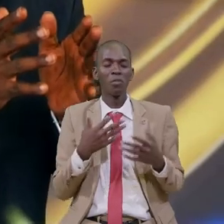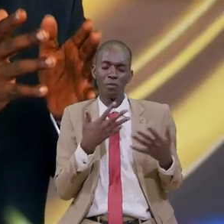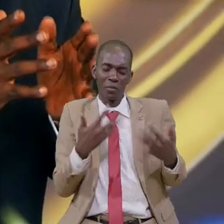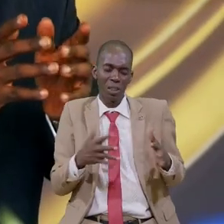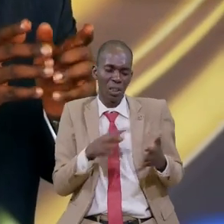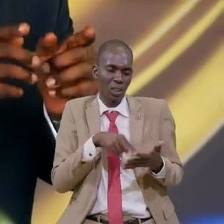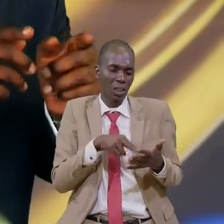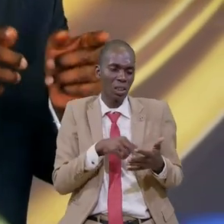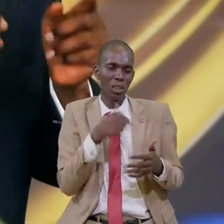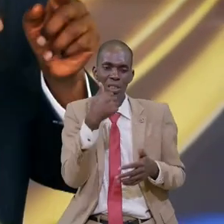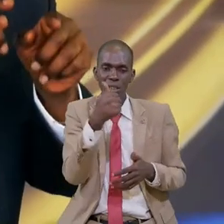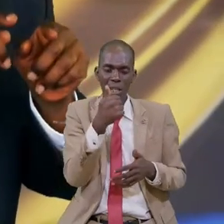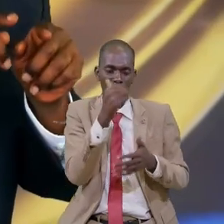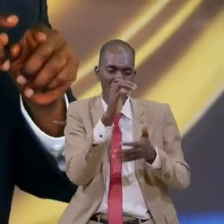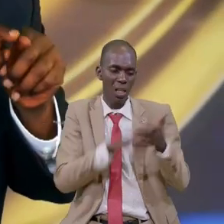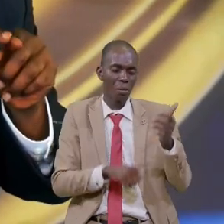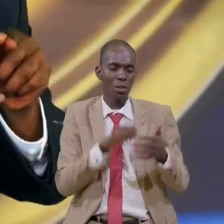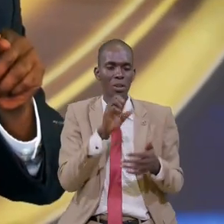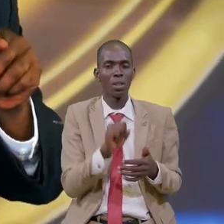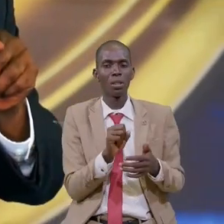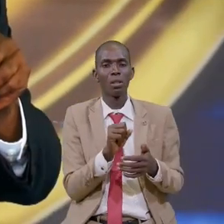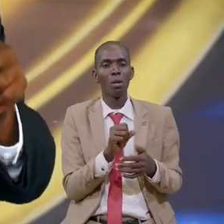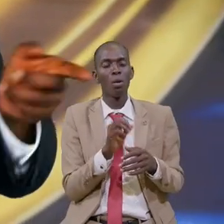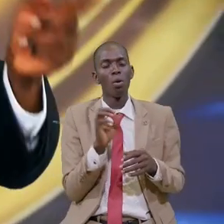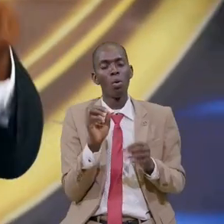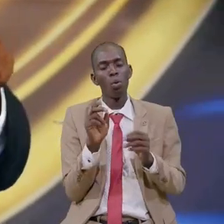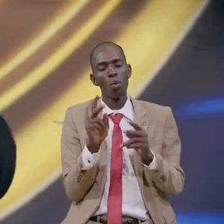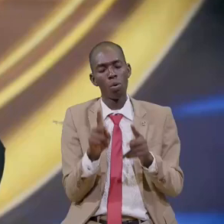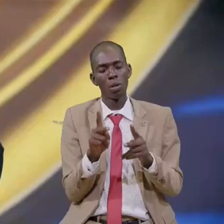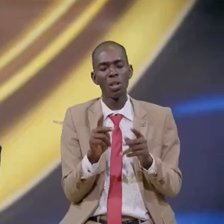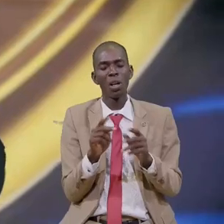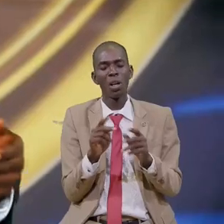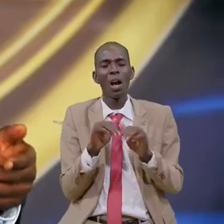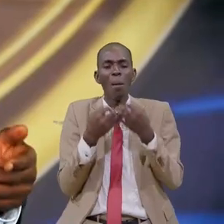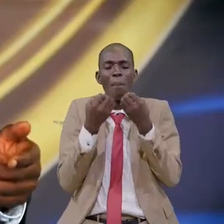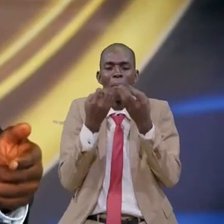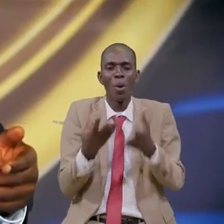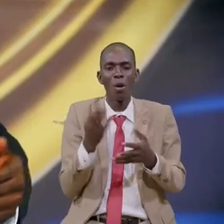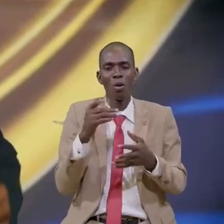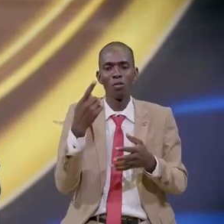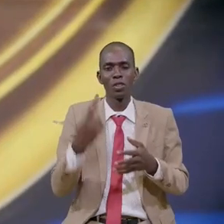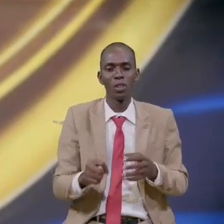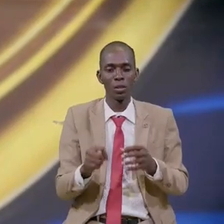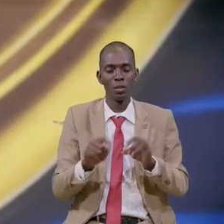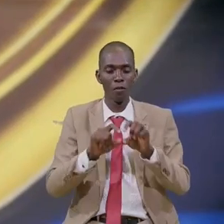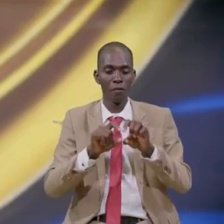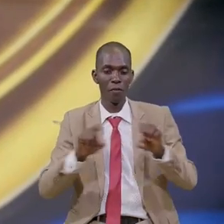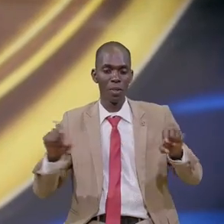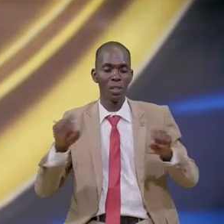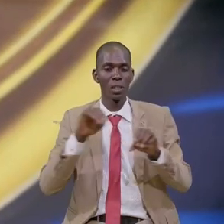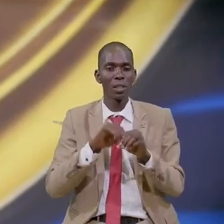Je comprends, mais combien de versets de ces chapitres